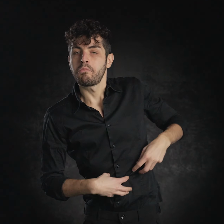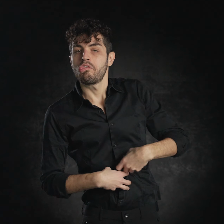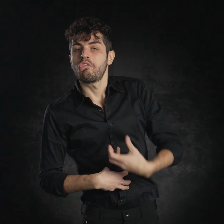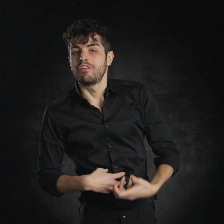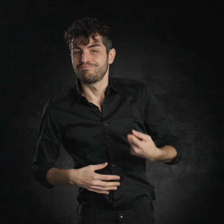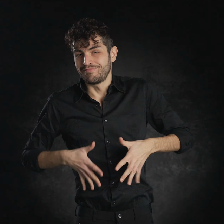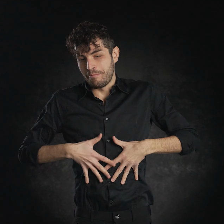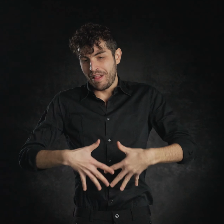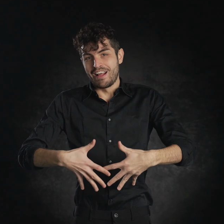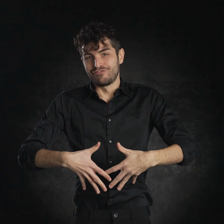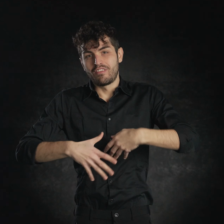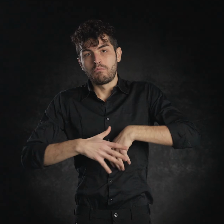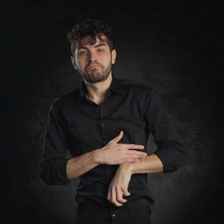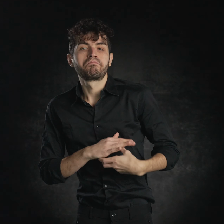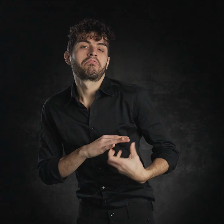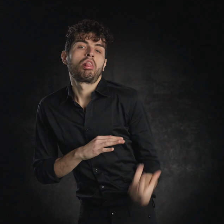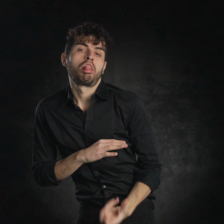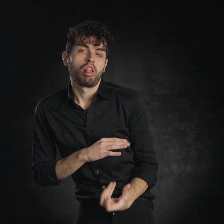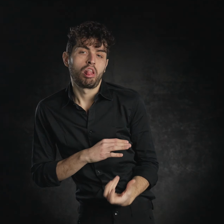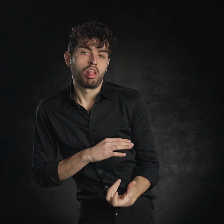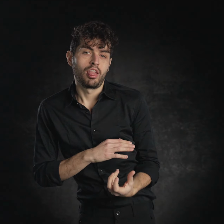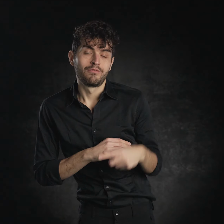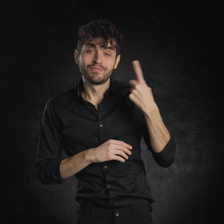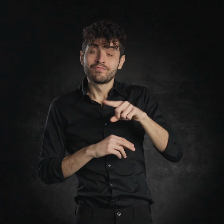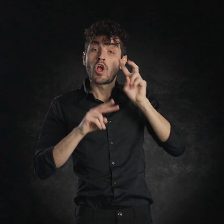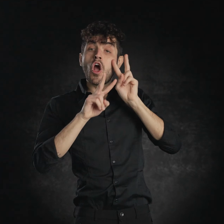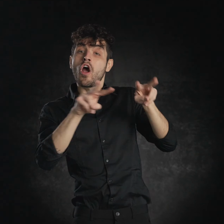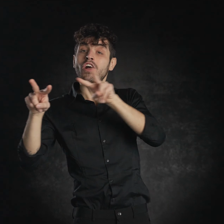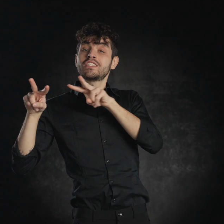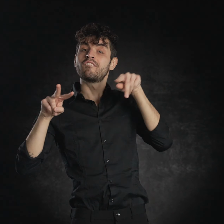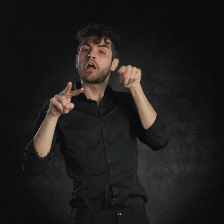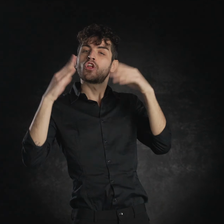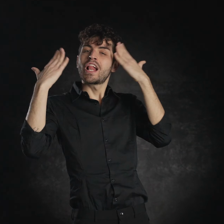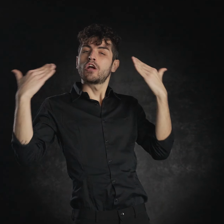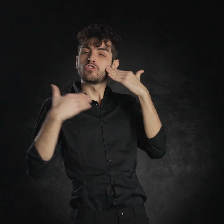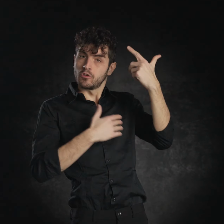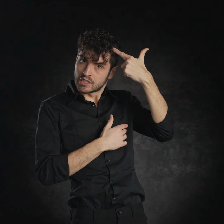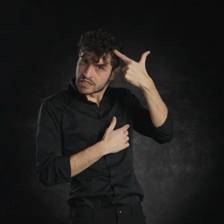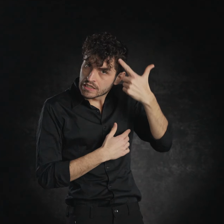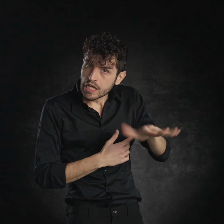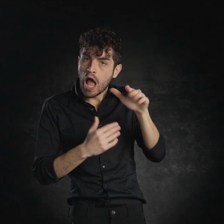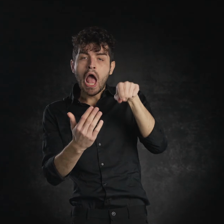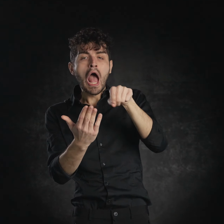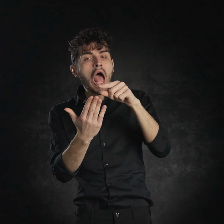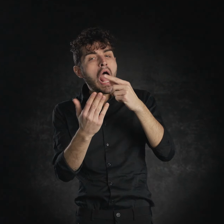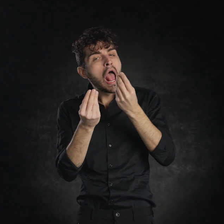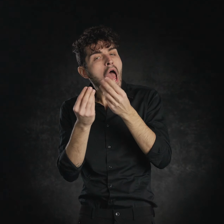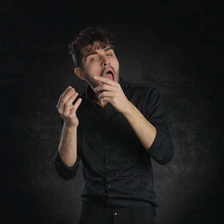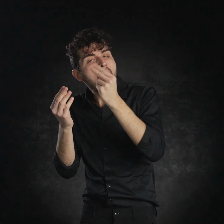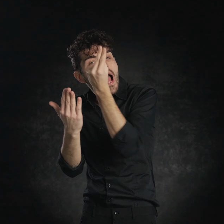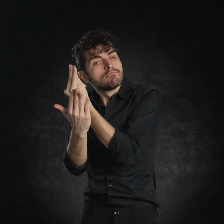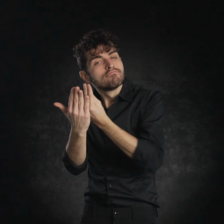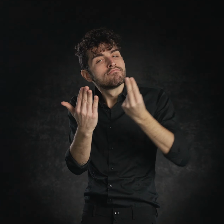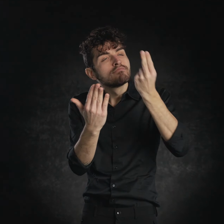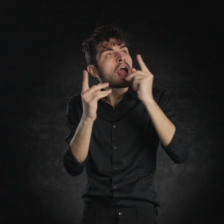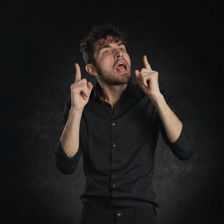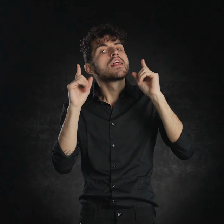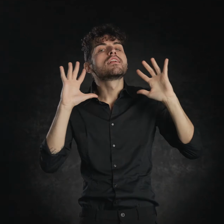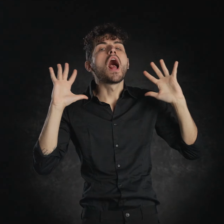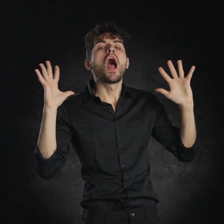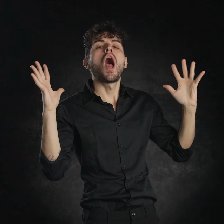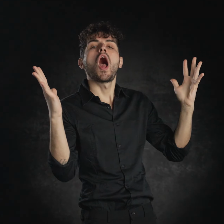placenta Ecco quindi L'osservazione L'osservazione che gli egizi sapevano dare della di